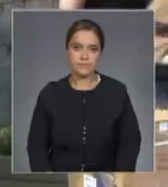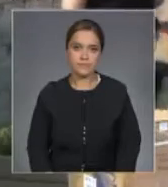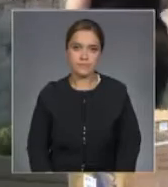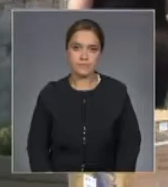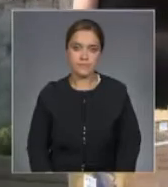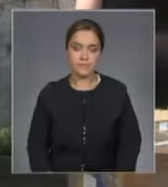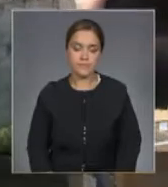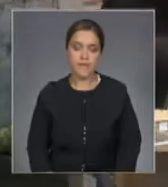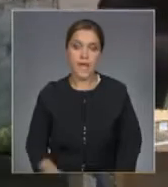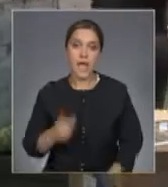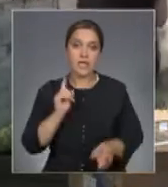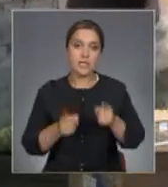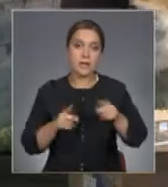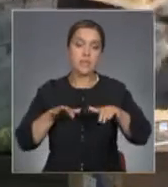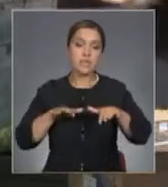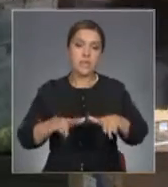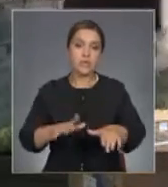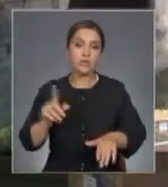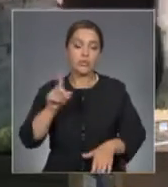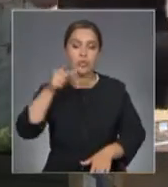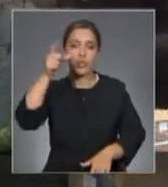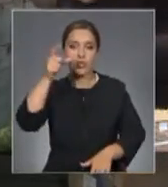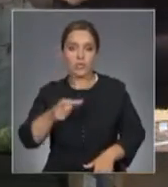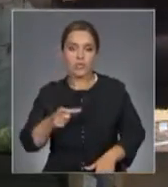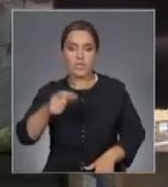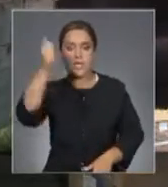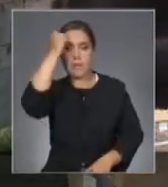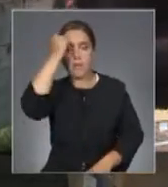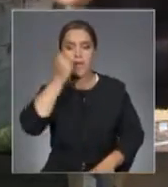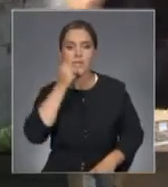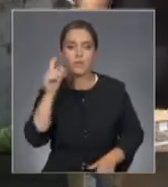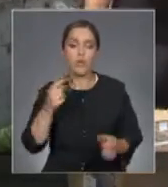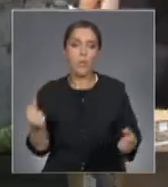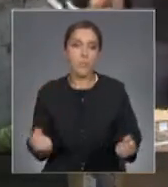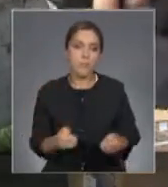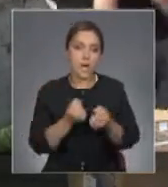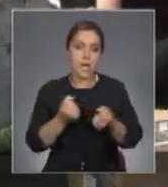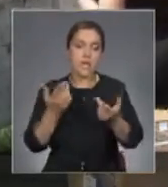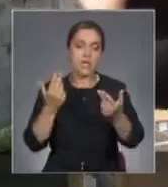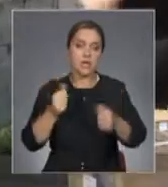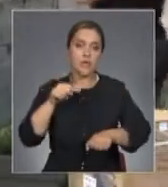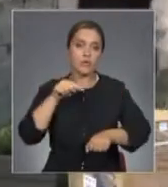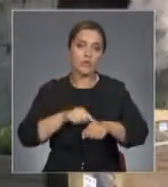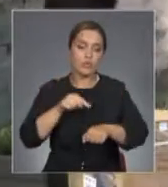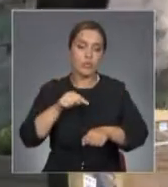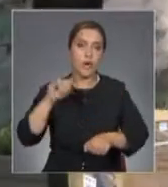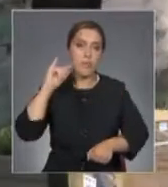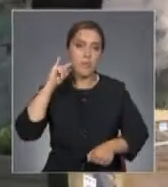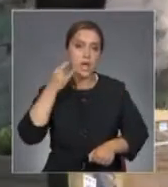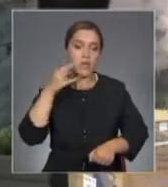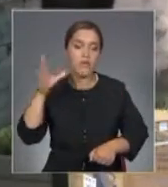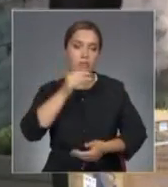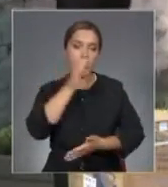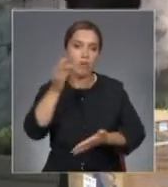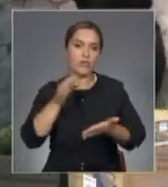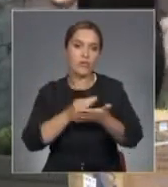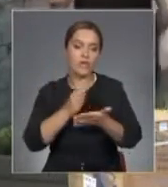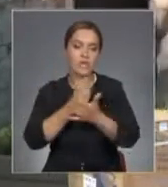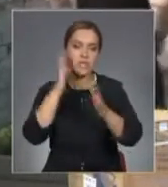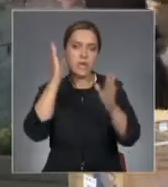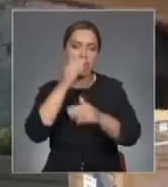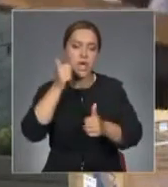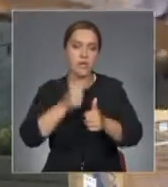На самом деле очень здорово, что люди откликнулись на эту акцию, потому что уже чувствуется в Павлодаре экологическая ответственность